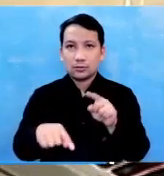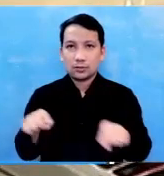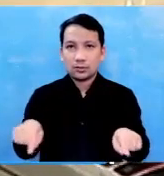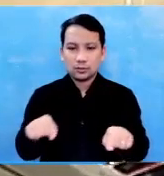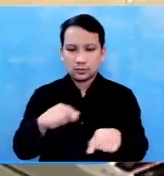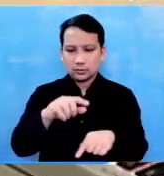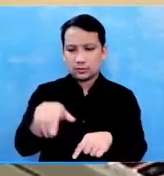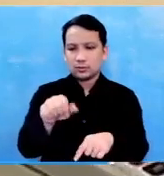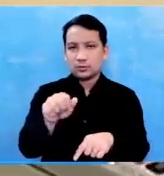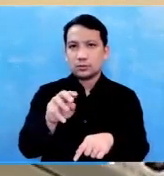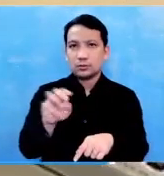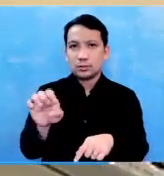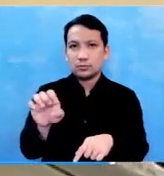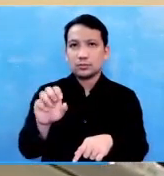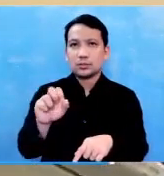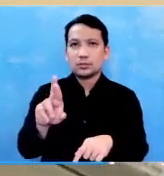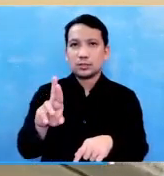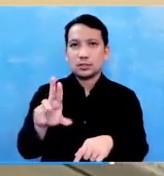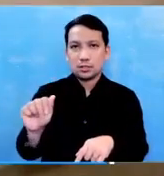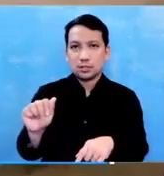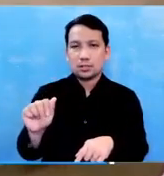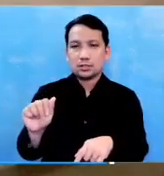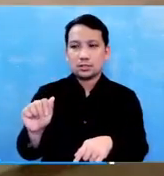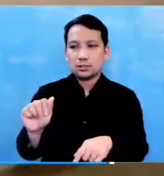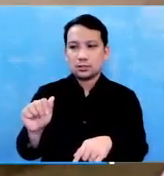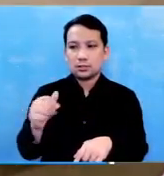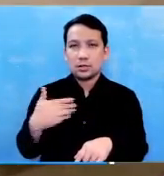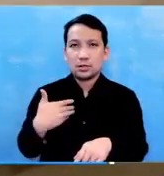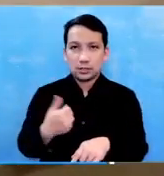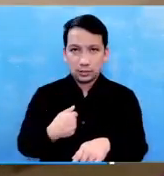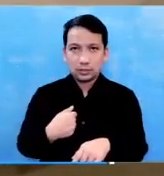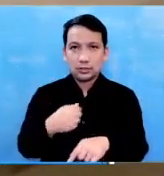Rhea, a Canadian national also.